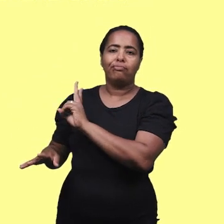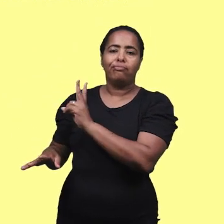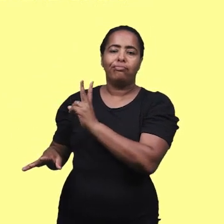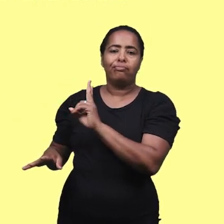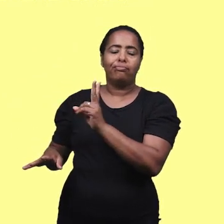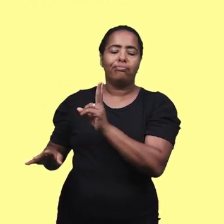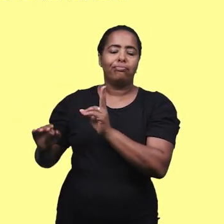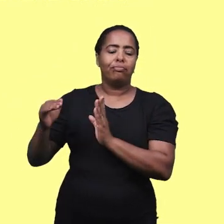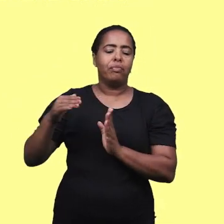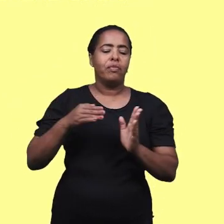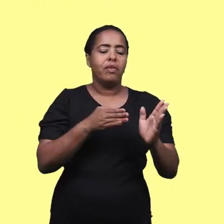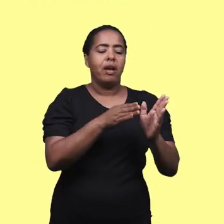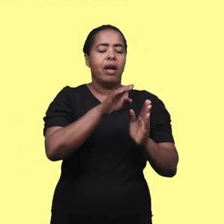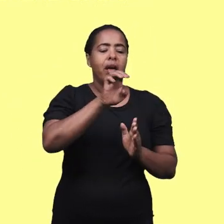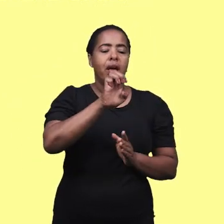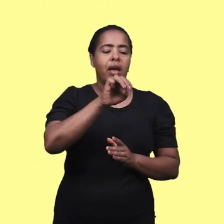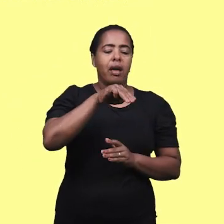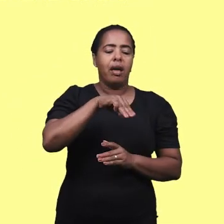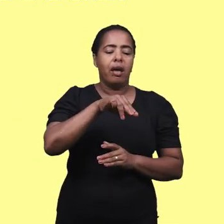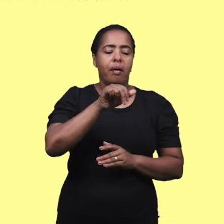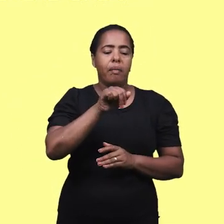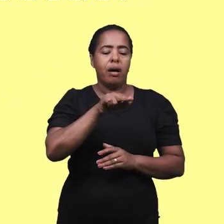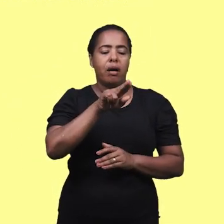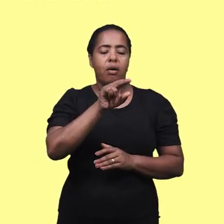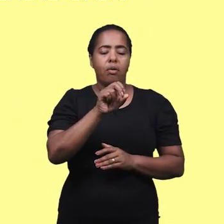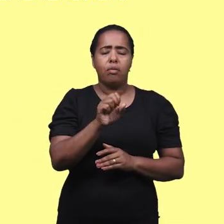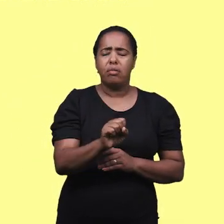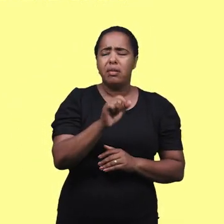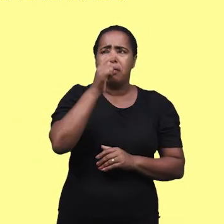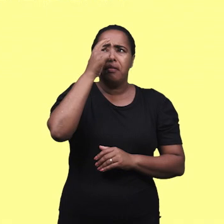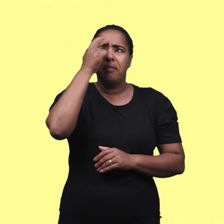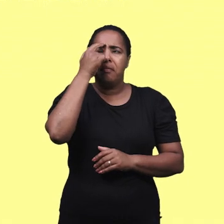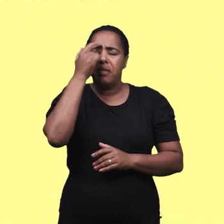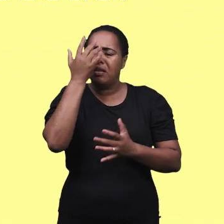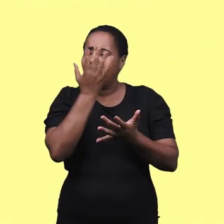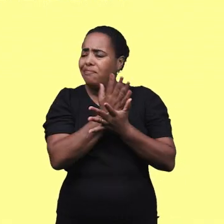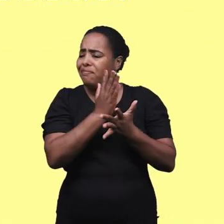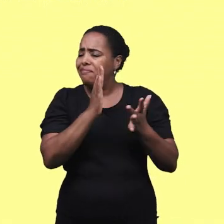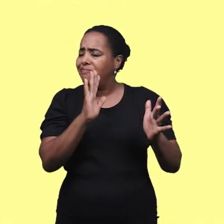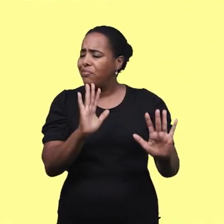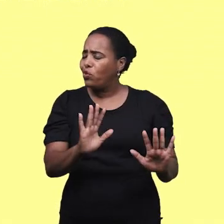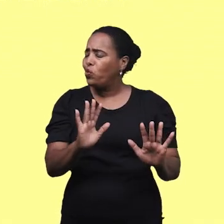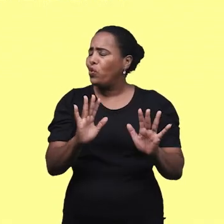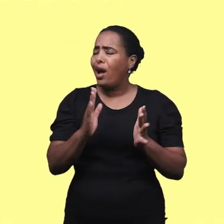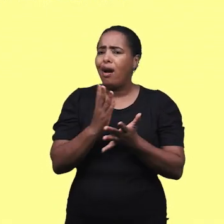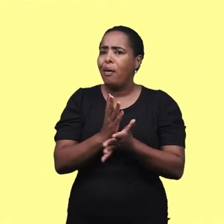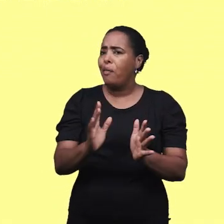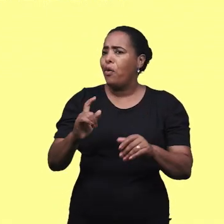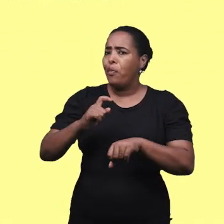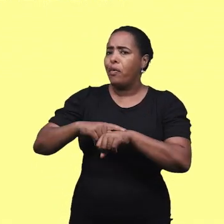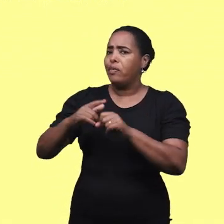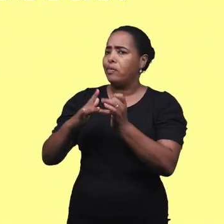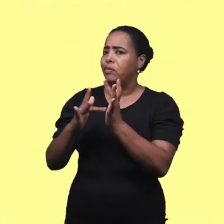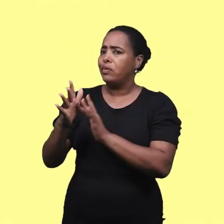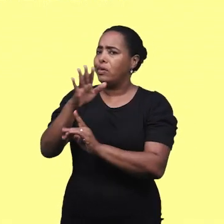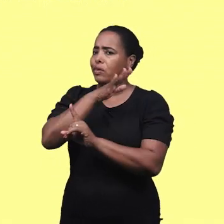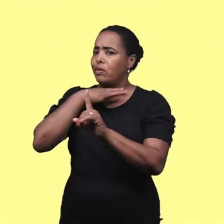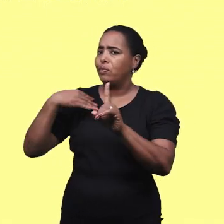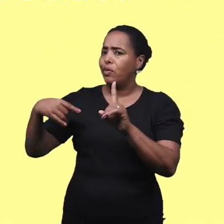Emmaüs. Ces disciples pensaient que tout était terminé avec la mort à la